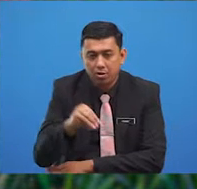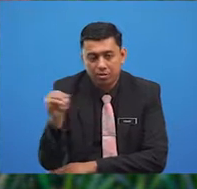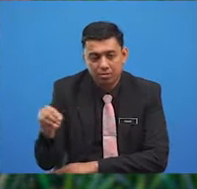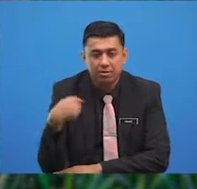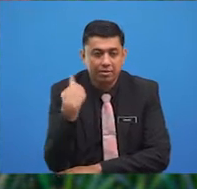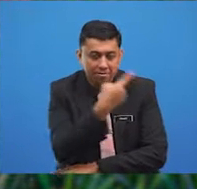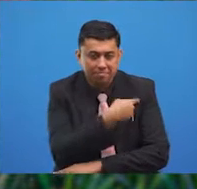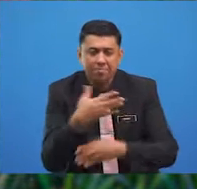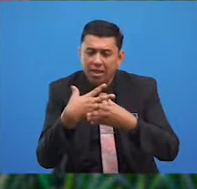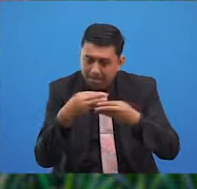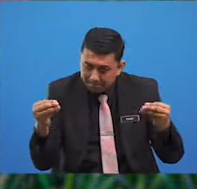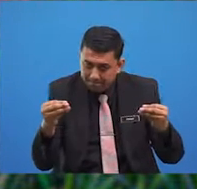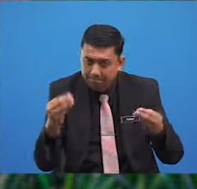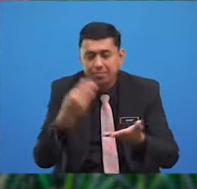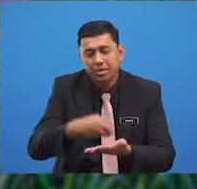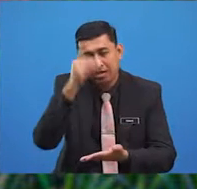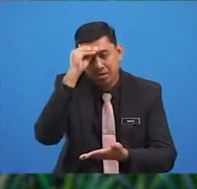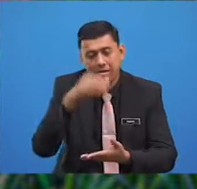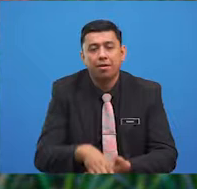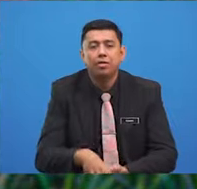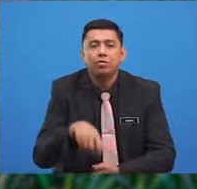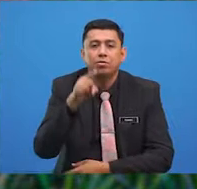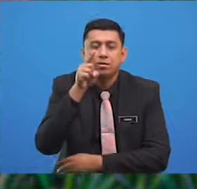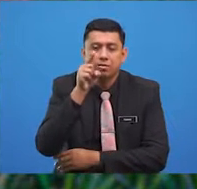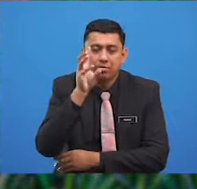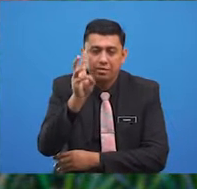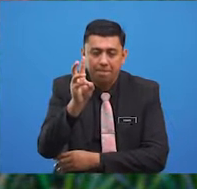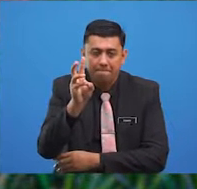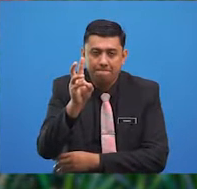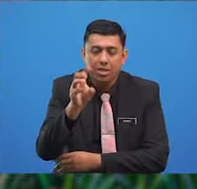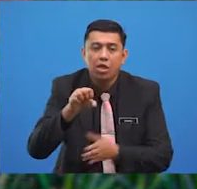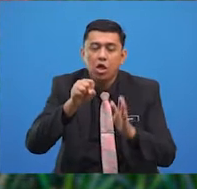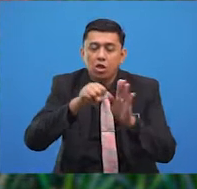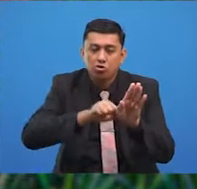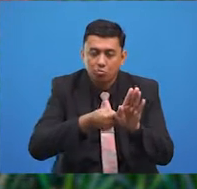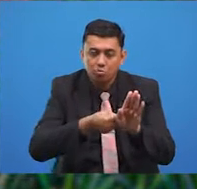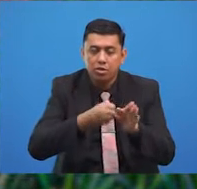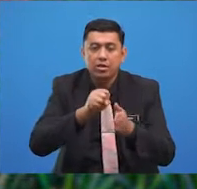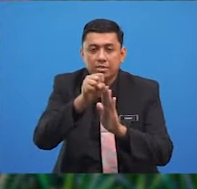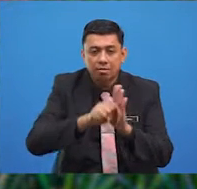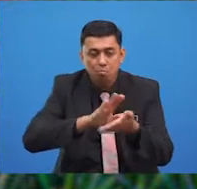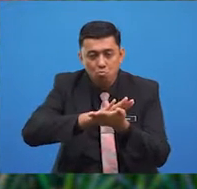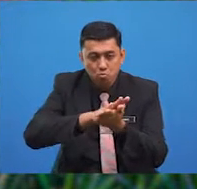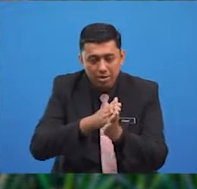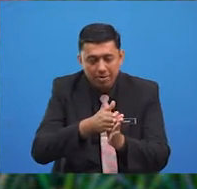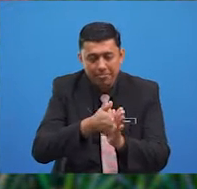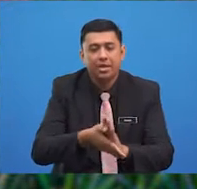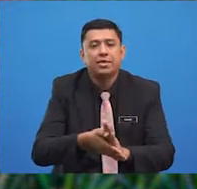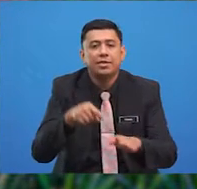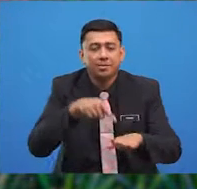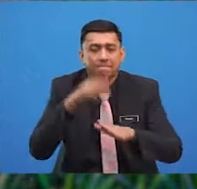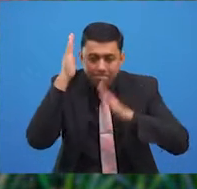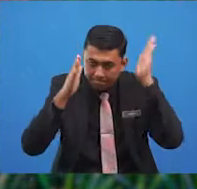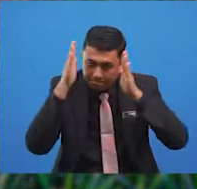Murid-murid, kita telah selesai mempelajari tajuk bab 6 sumber semula jadi di Malaysia